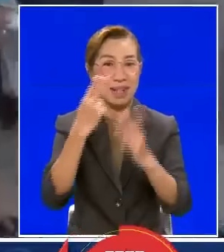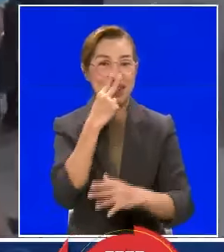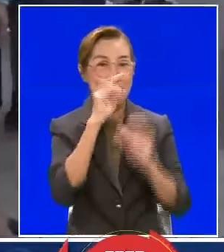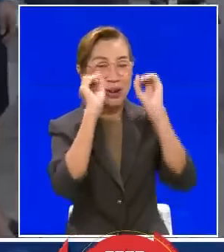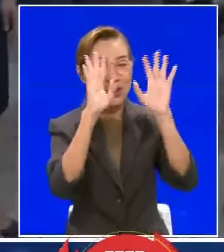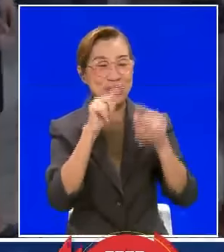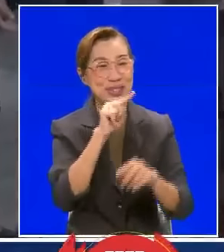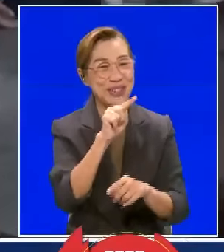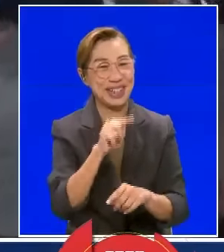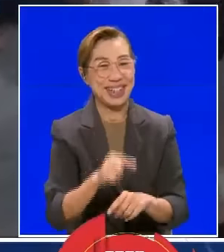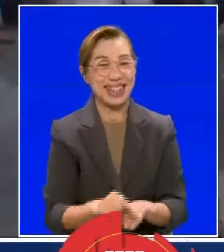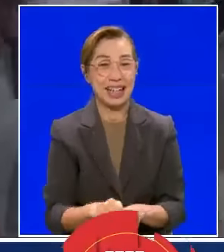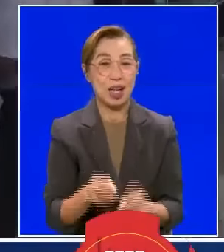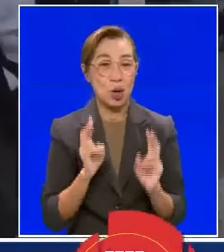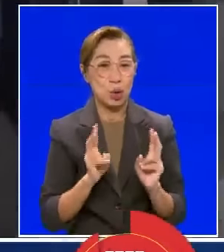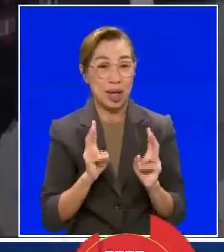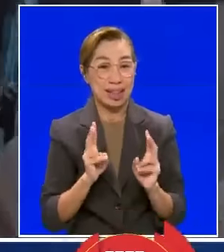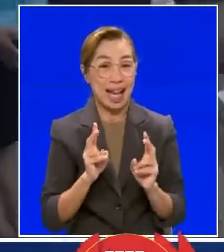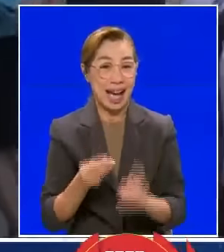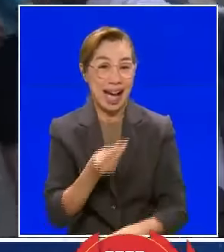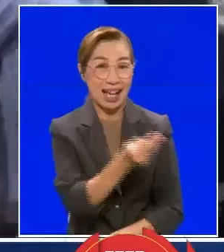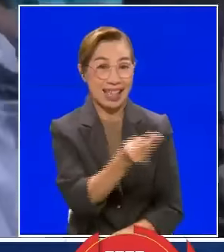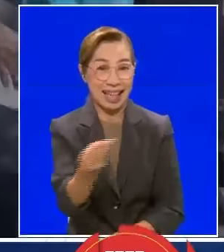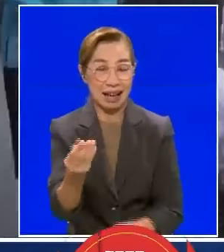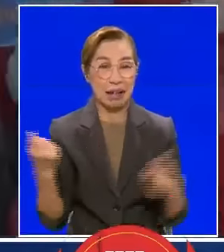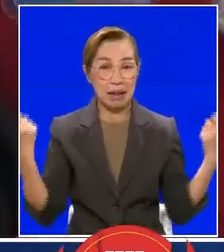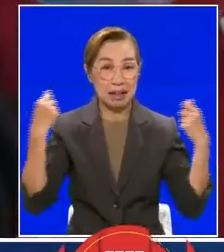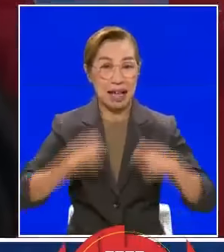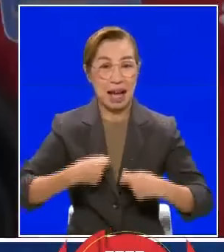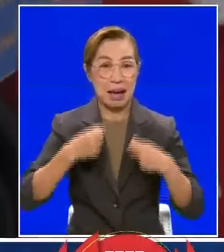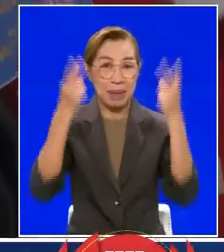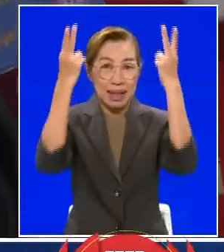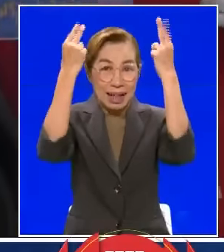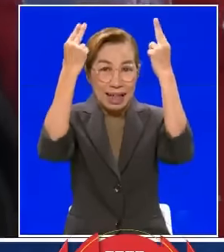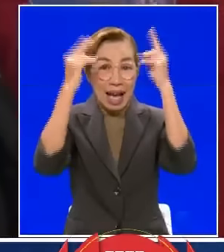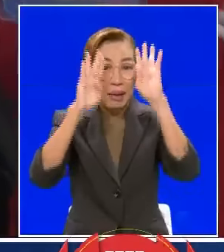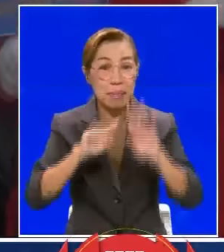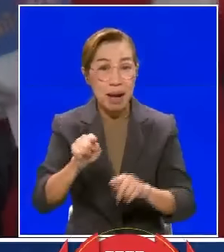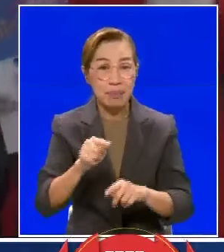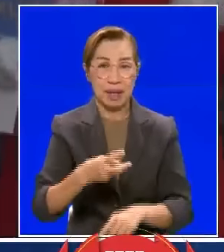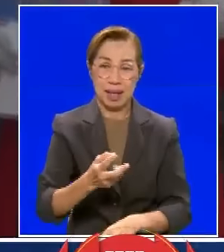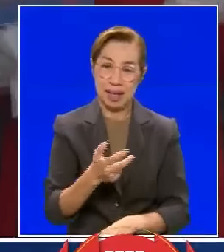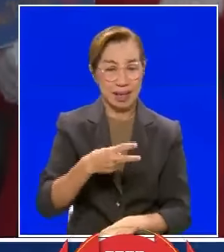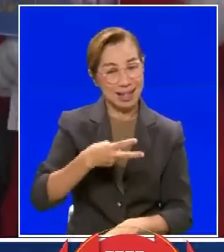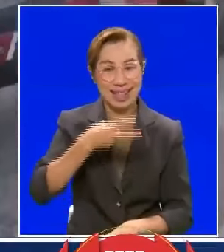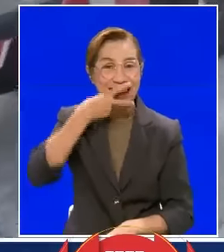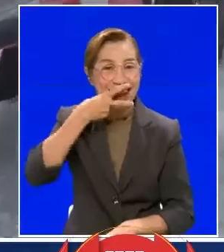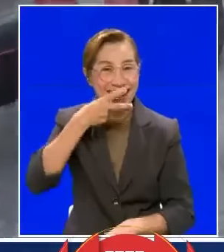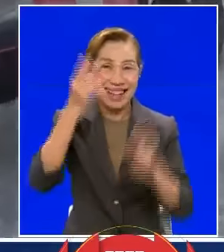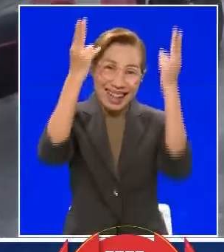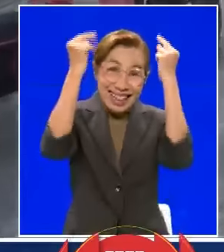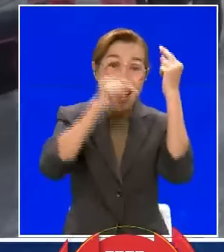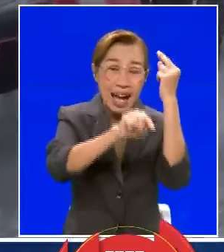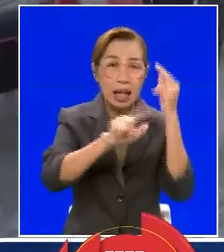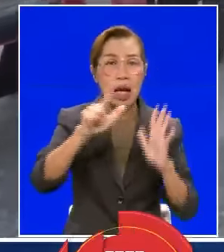คือนอกจากจะแจกลาบูบูแล้วนะสุ่มแล้วเนี่ยเขาบอกเขายังแต่งตัวในข่าวบอกเป็นลาบูบู แต่เราดูแล้ว เห็นเด็กบอกว่า